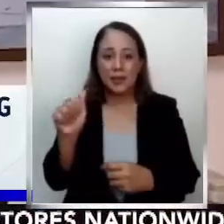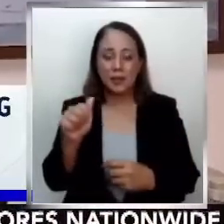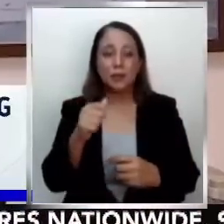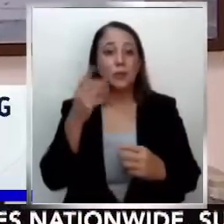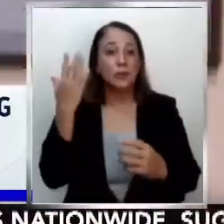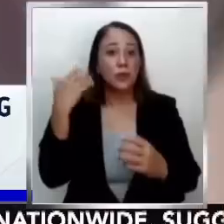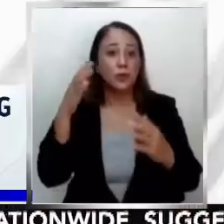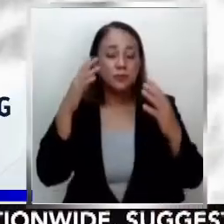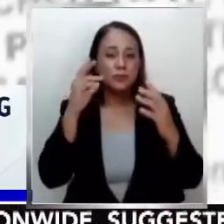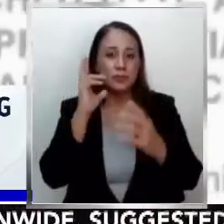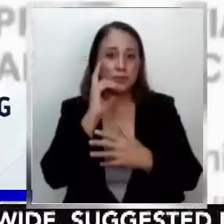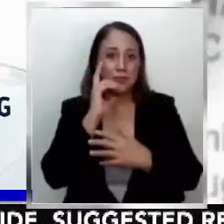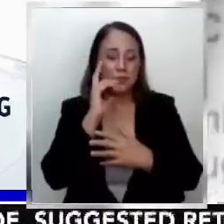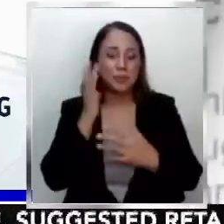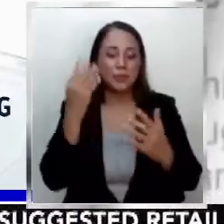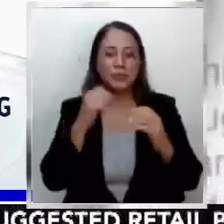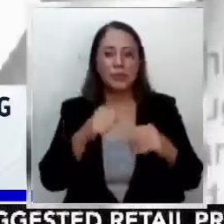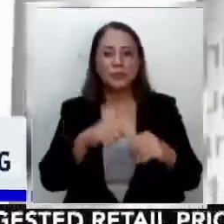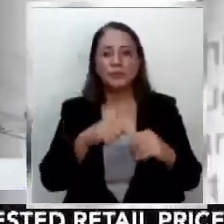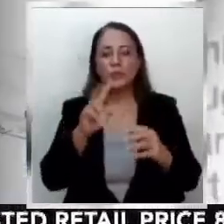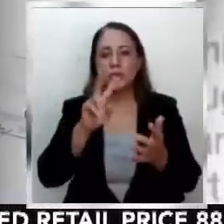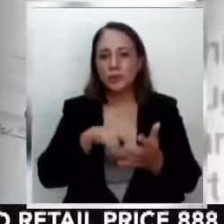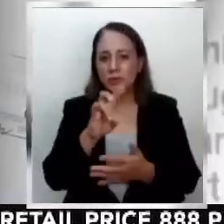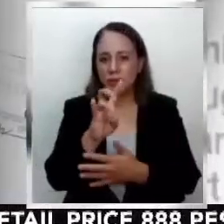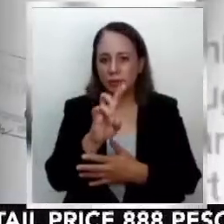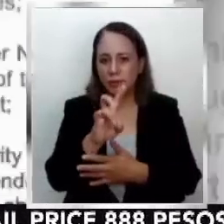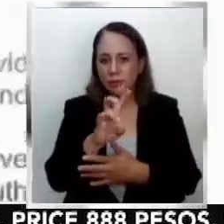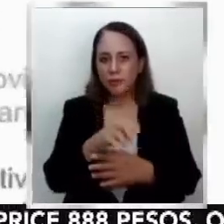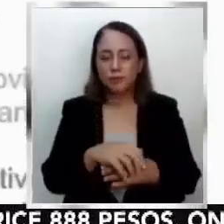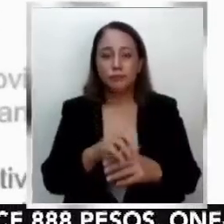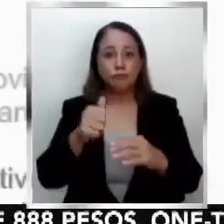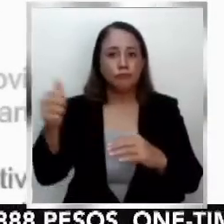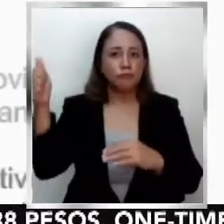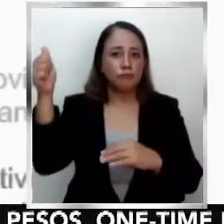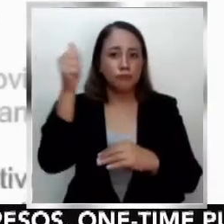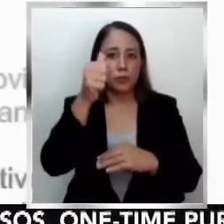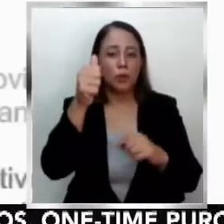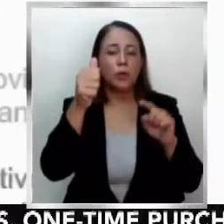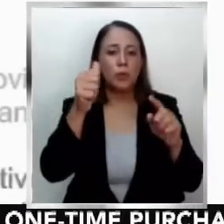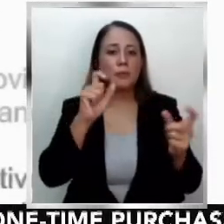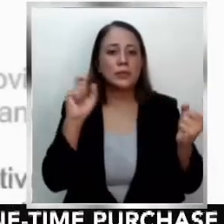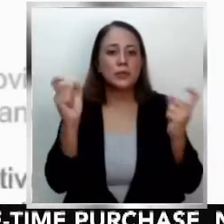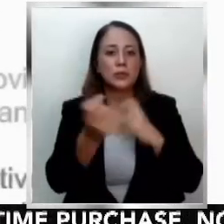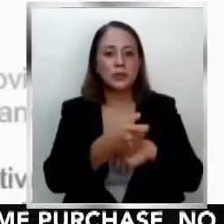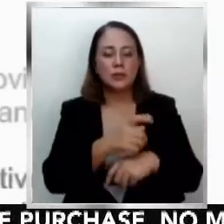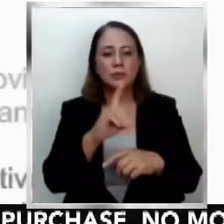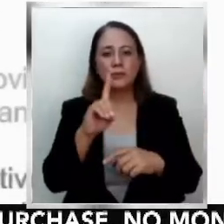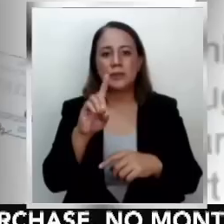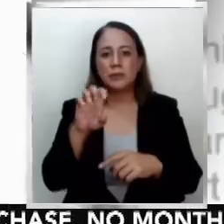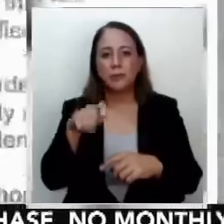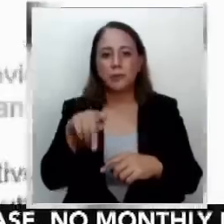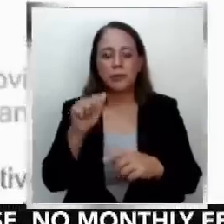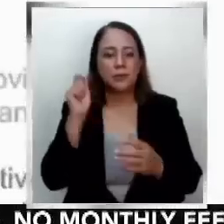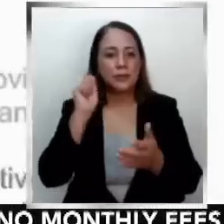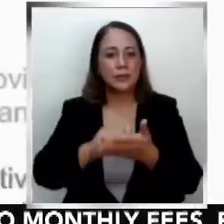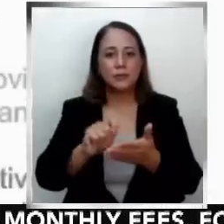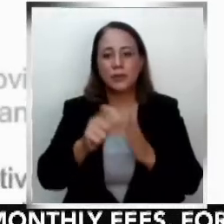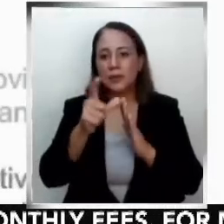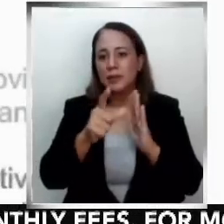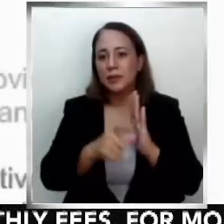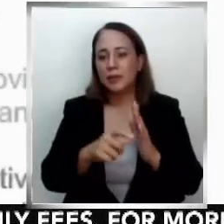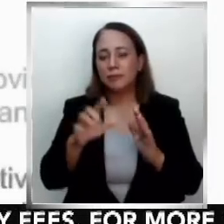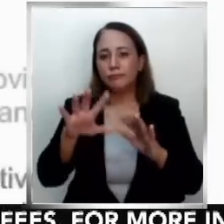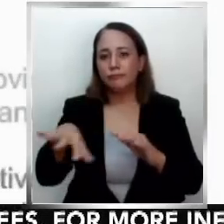noong 2017. Ang dati nito mga kapangyarihan at tungkulin, malilipat sa Deputy Executive Secretary for Legal Affairs na siya rin gagawa